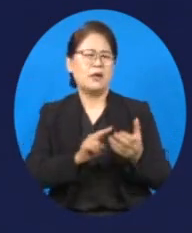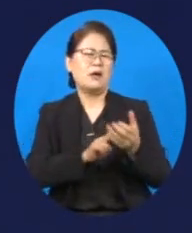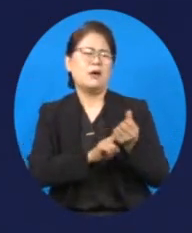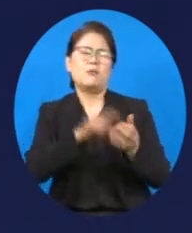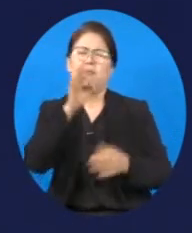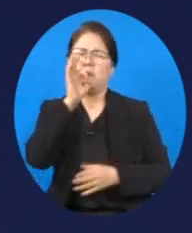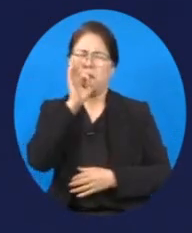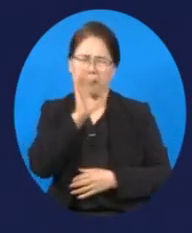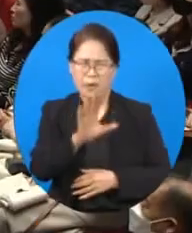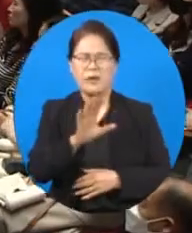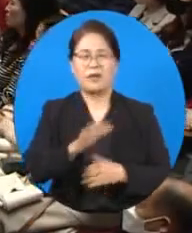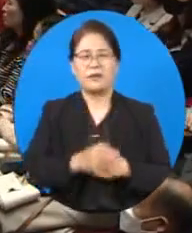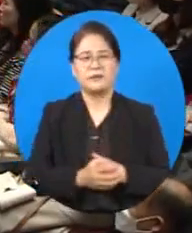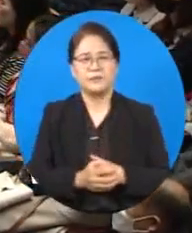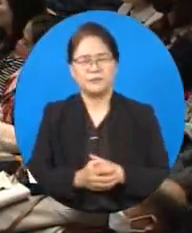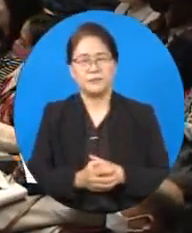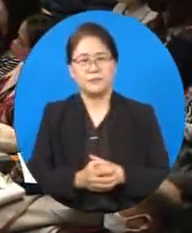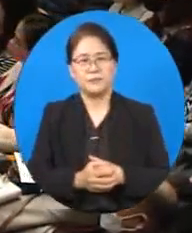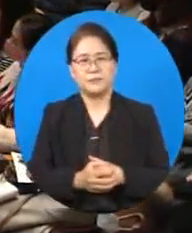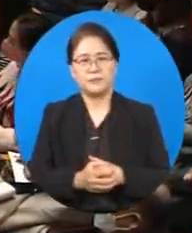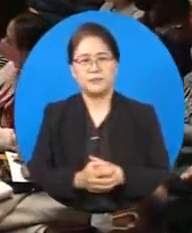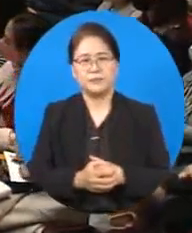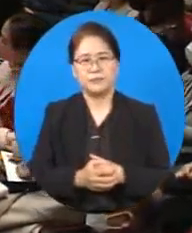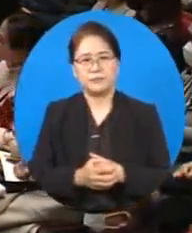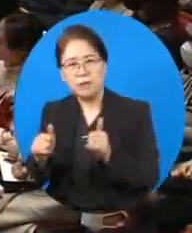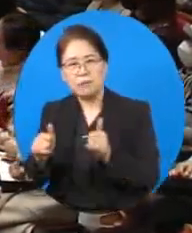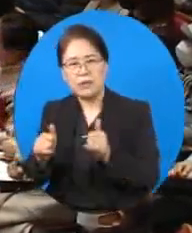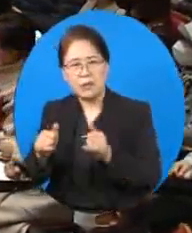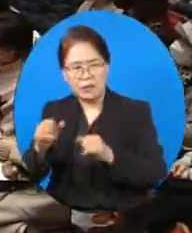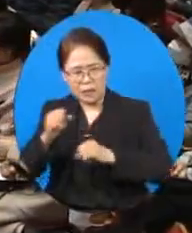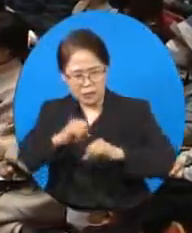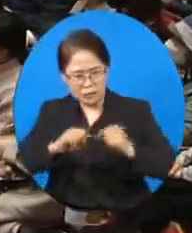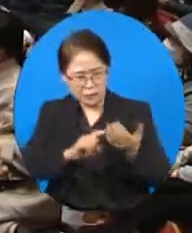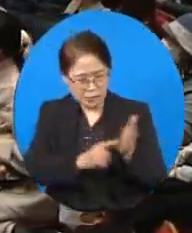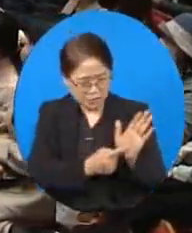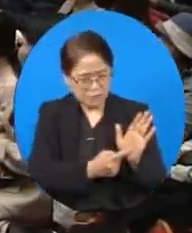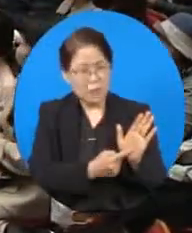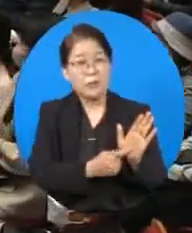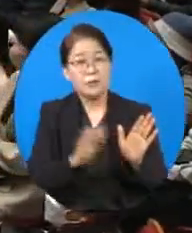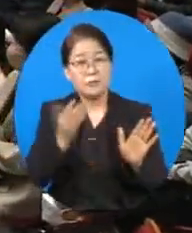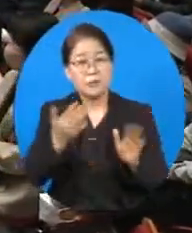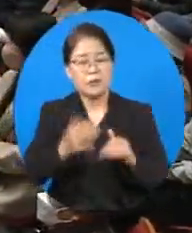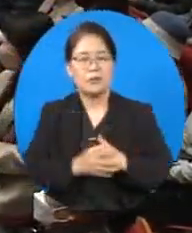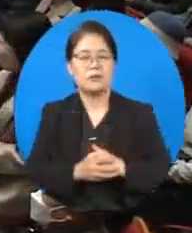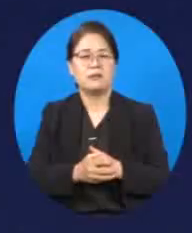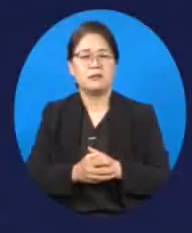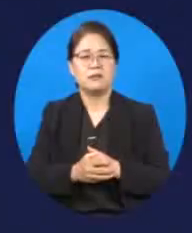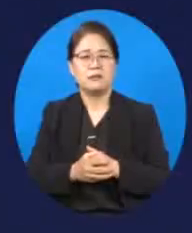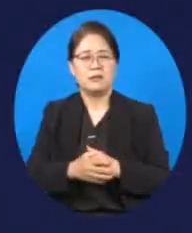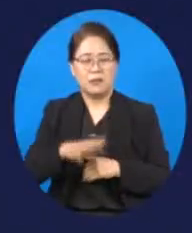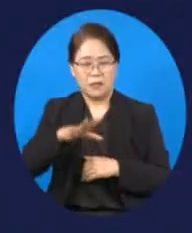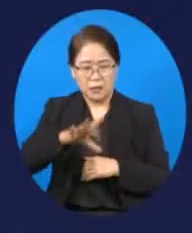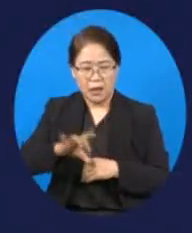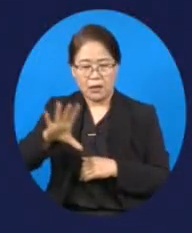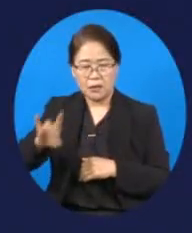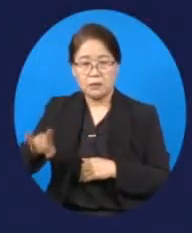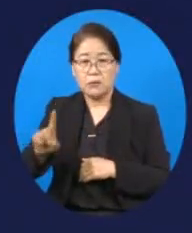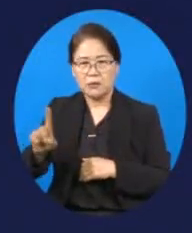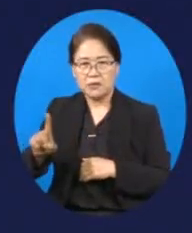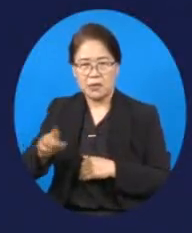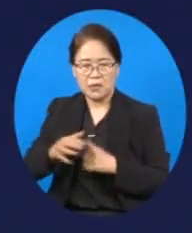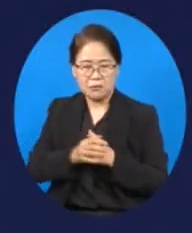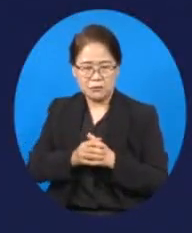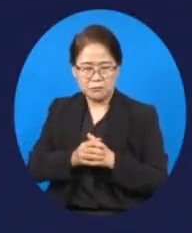없다는 거예요 그런데 가끔요 빛의 자녀라고 하는 사람들이요 자신의 신분을